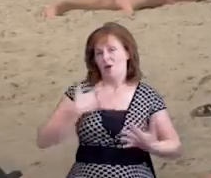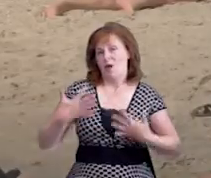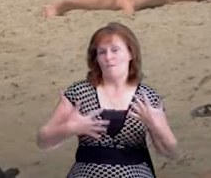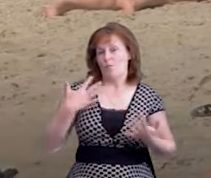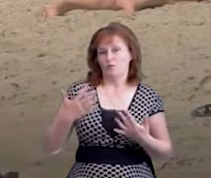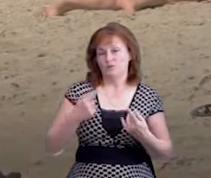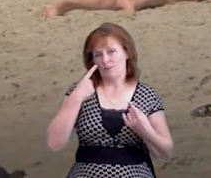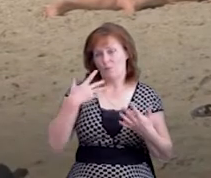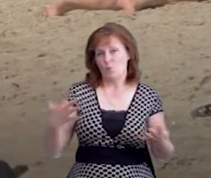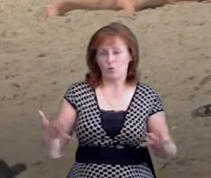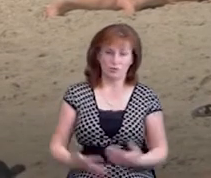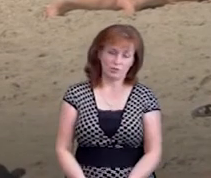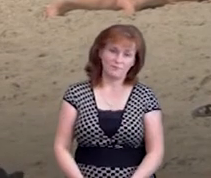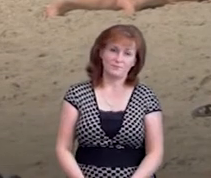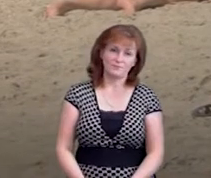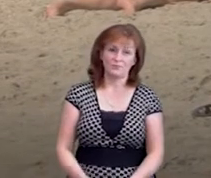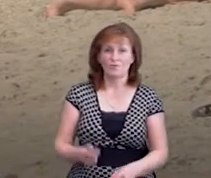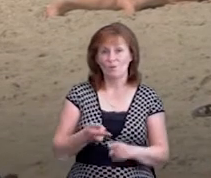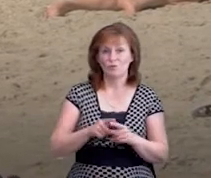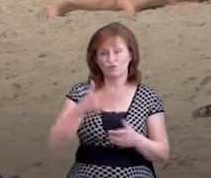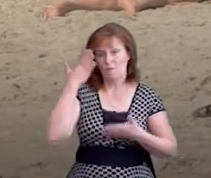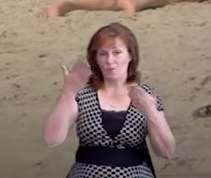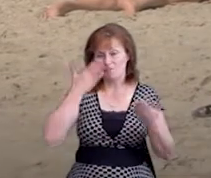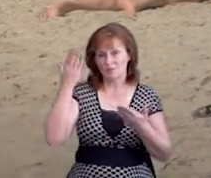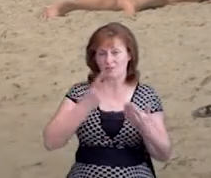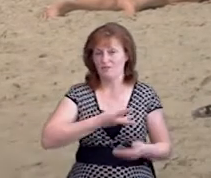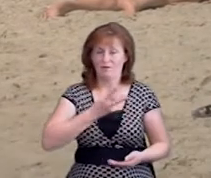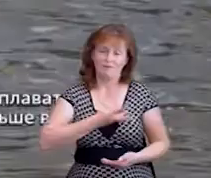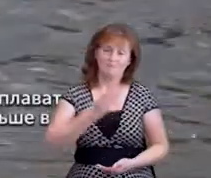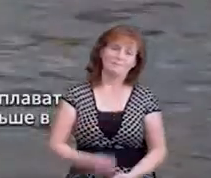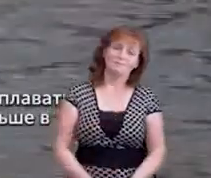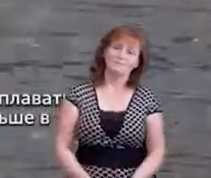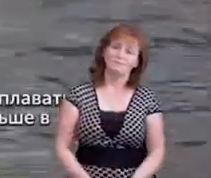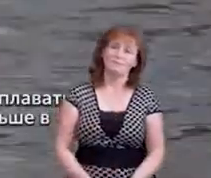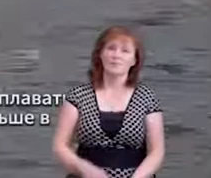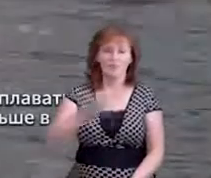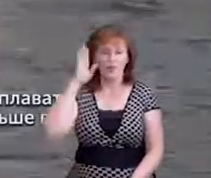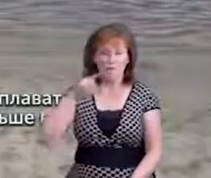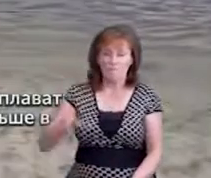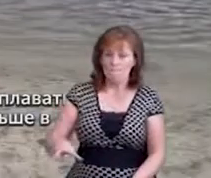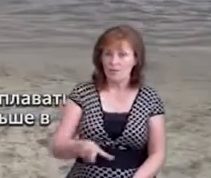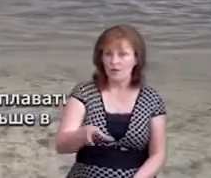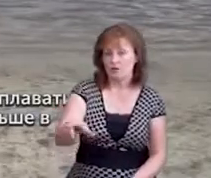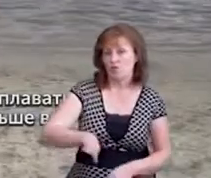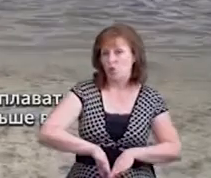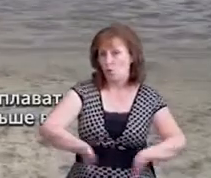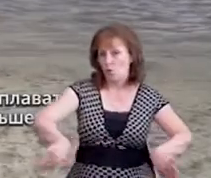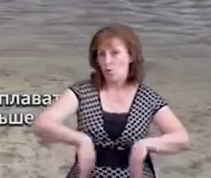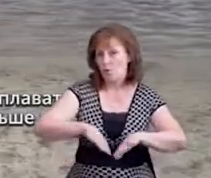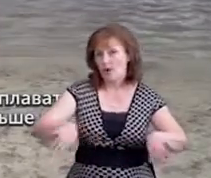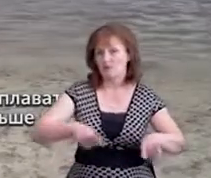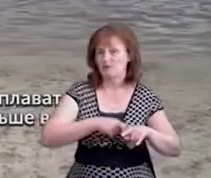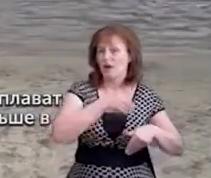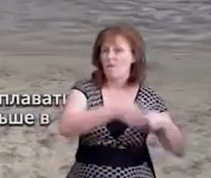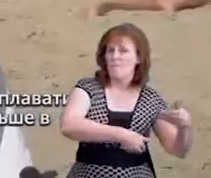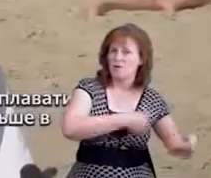Тут можна просто побарахтатися, повеселитися, по фану поплавати. От в річці ти купаєшся, а от в басейні ти